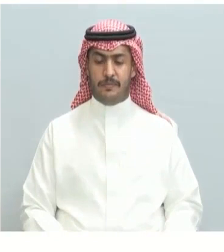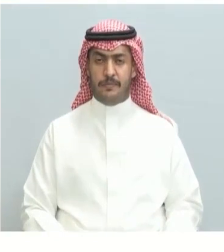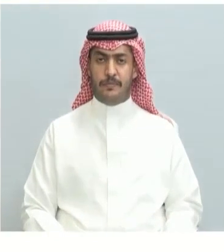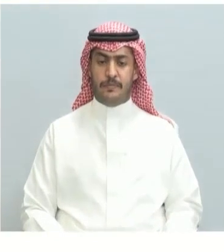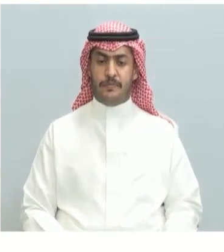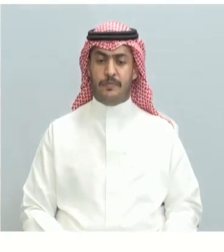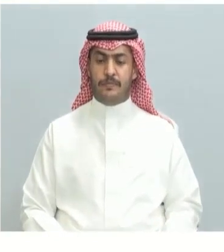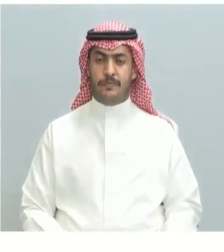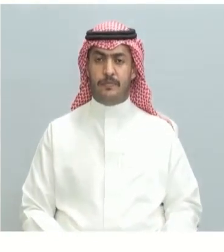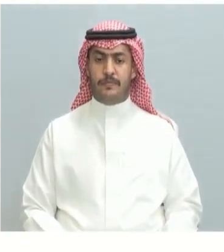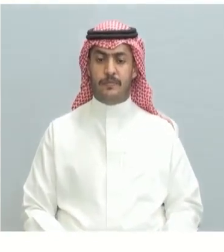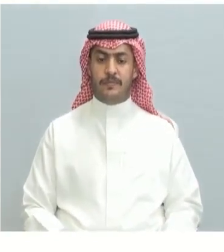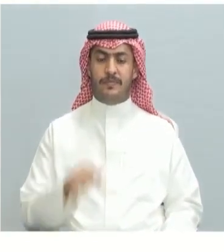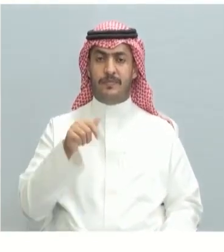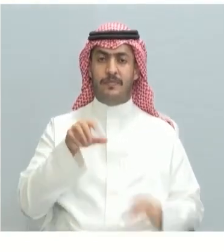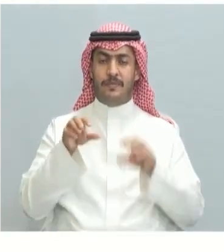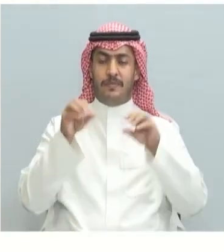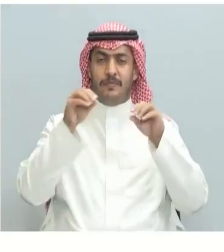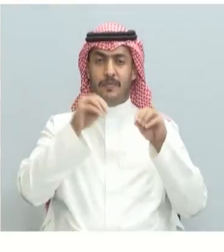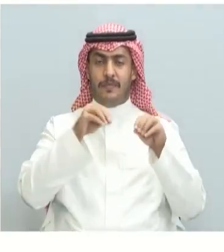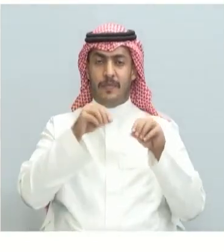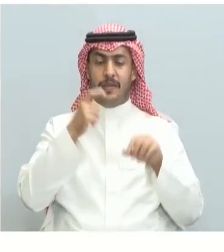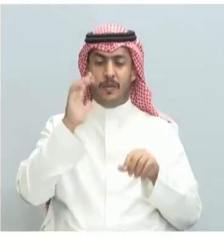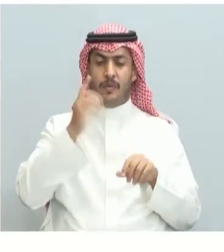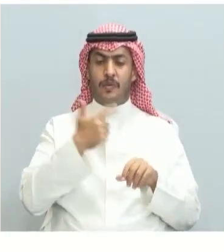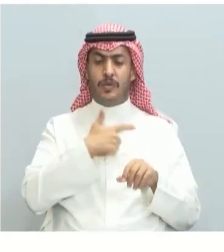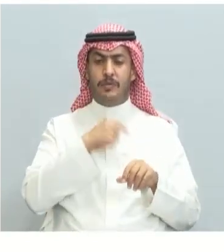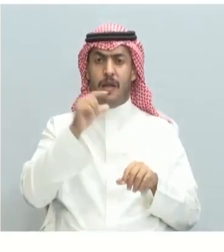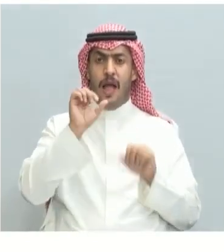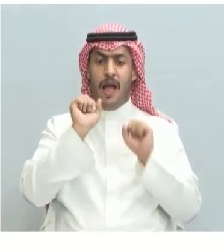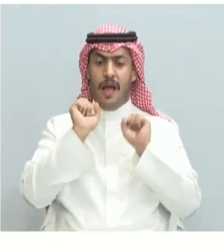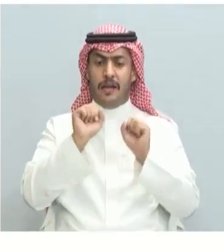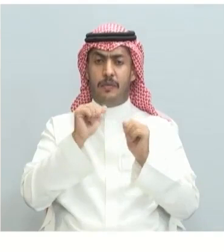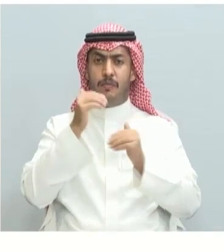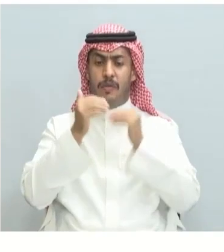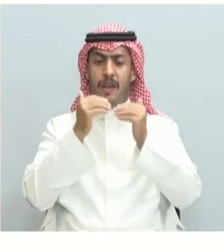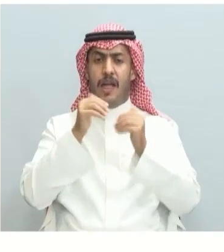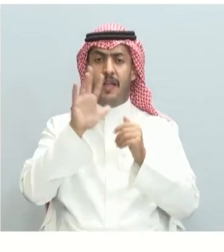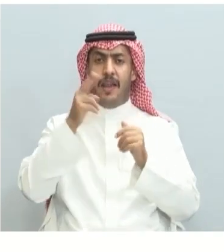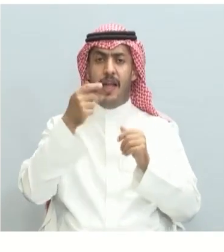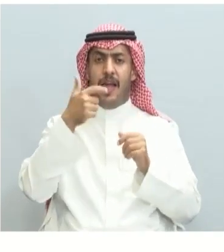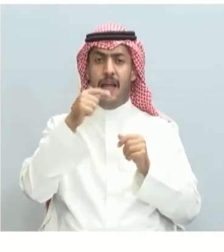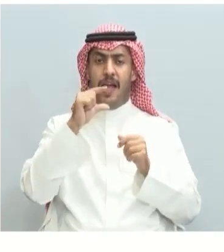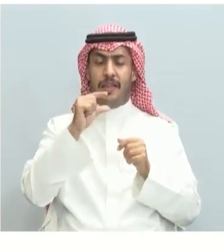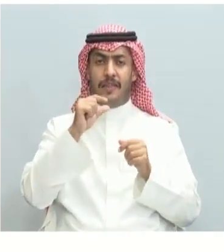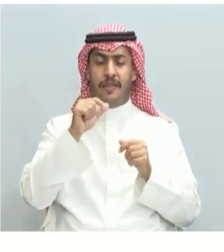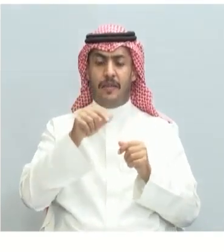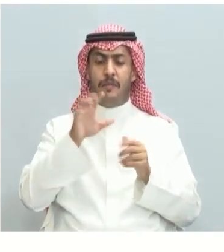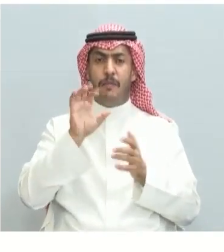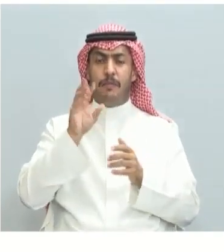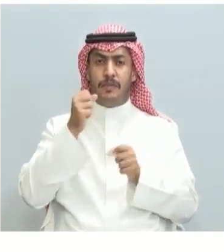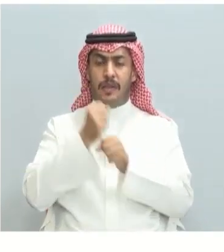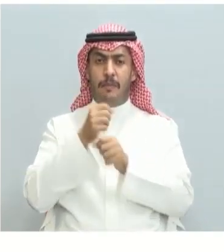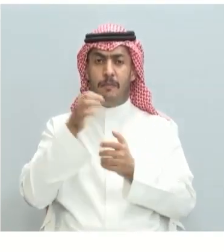المسطح دعونا في البدايه نعرف ما هو دور معدلات العائد تستخدم مناطق